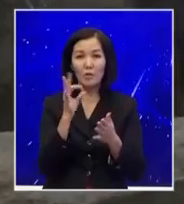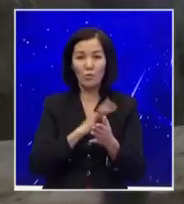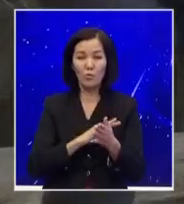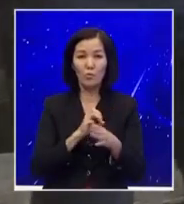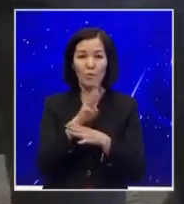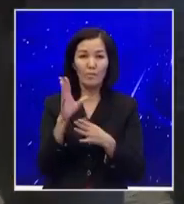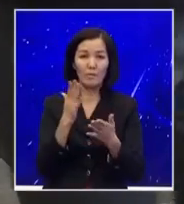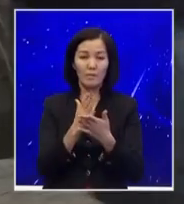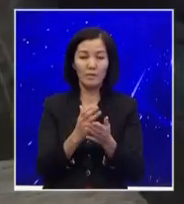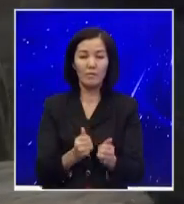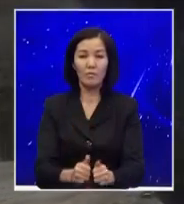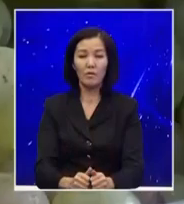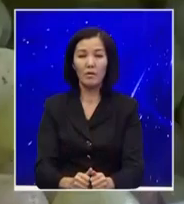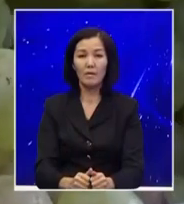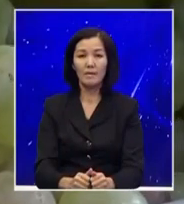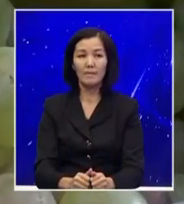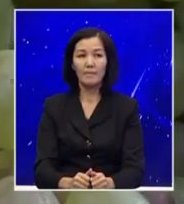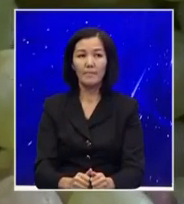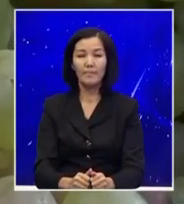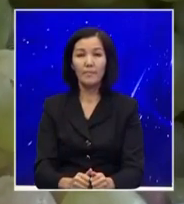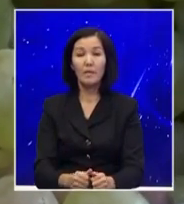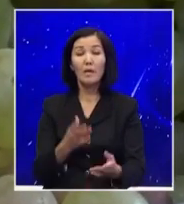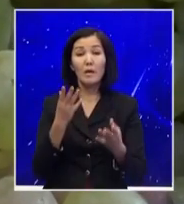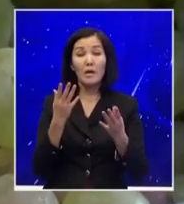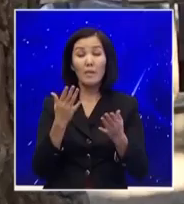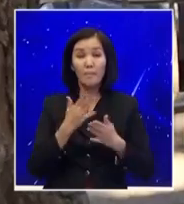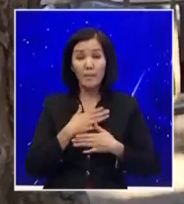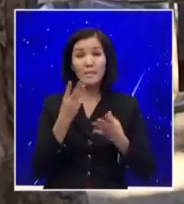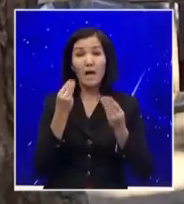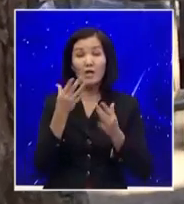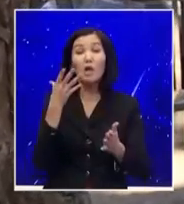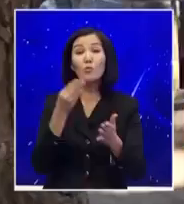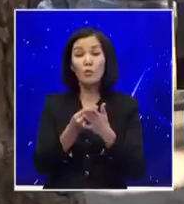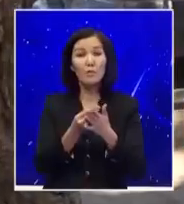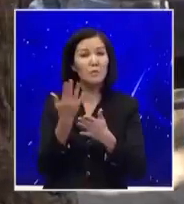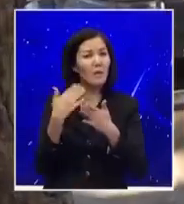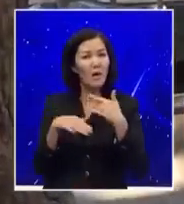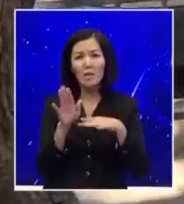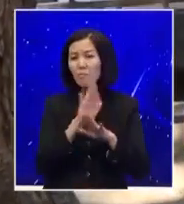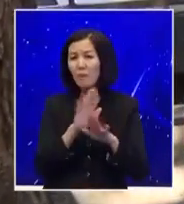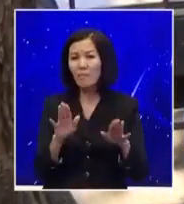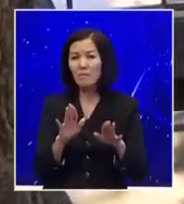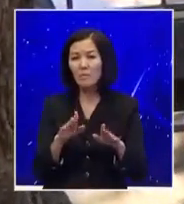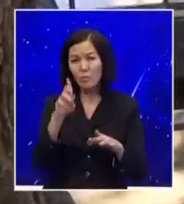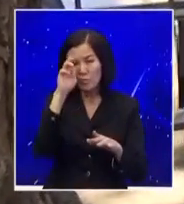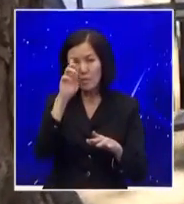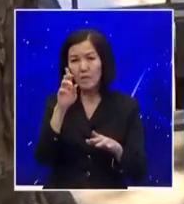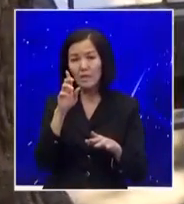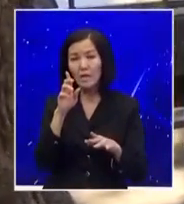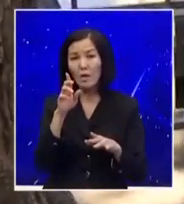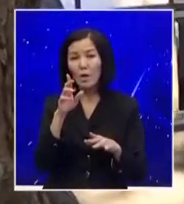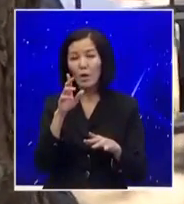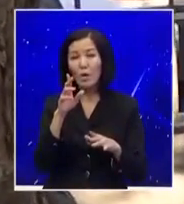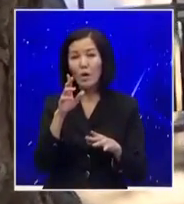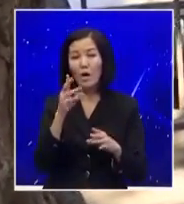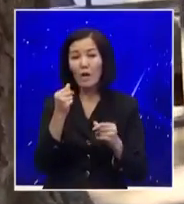айтады. Төлейміз, қашпаймыз, потому что біз дегеннен кейін өкіметке де біздің пайдамыз тию керек. Өзіміз